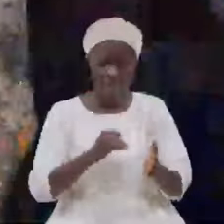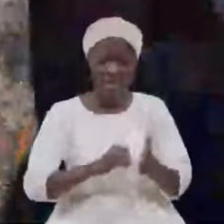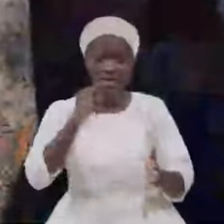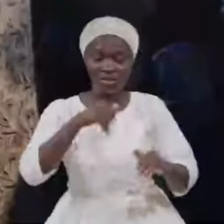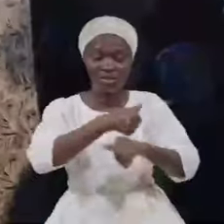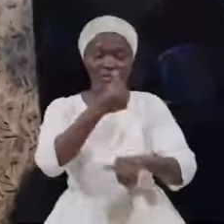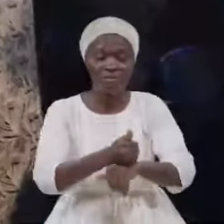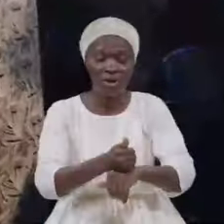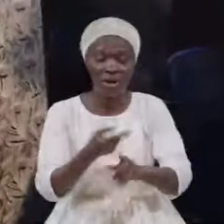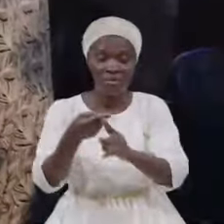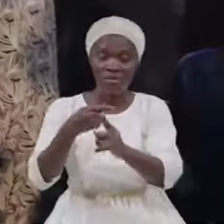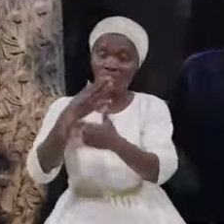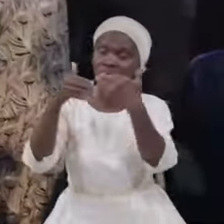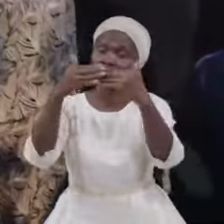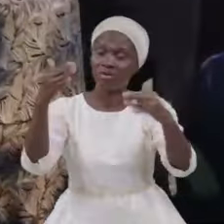de Jésus.